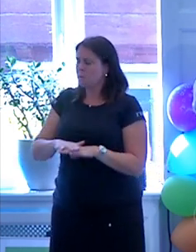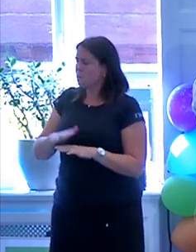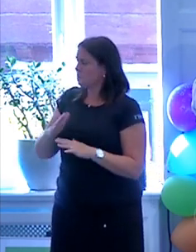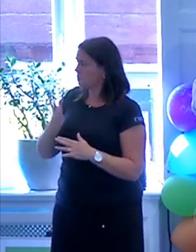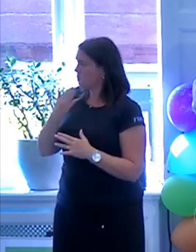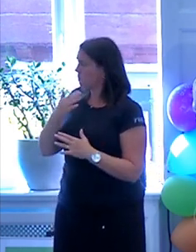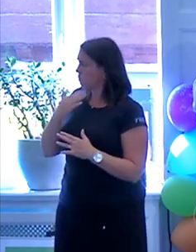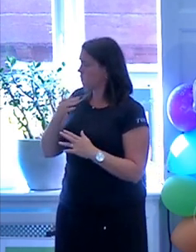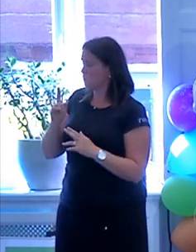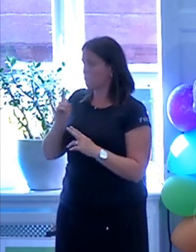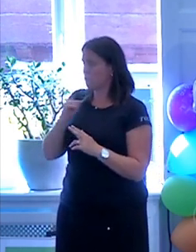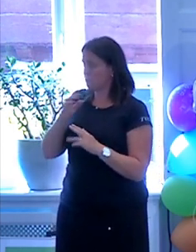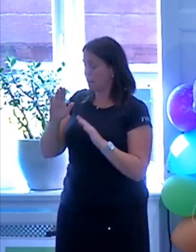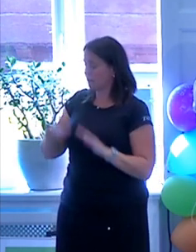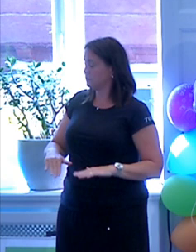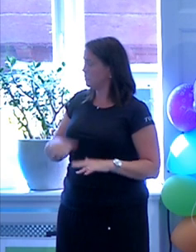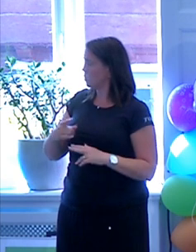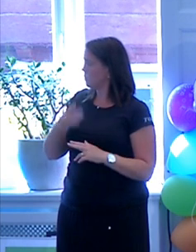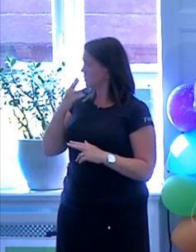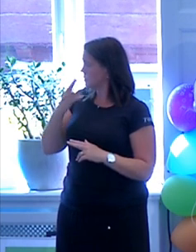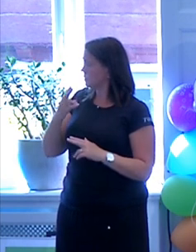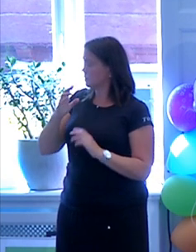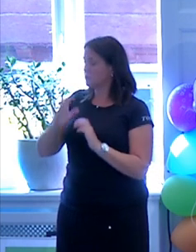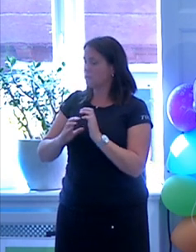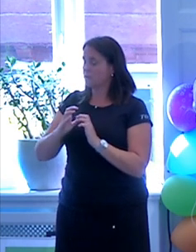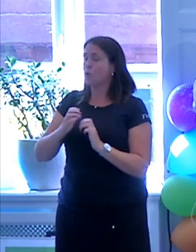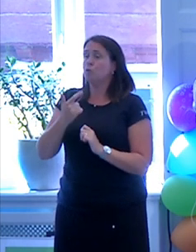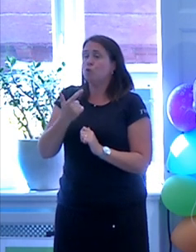siffra på att 7